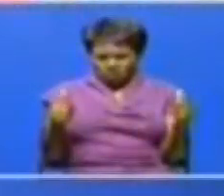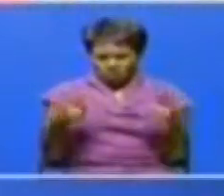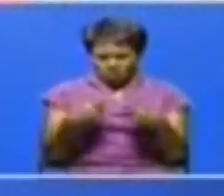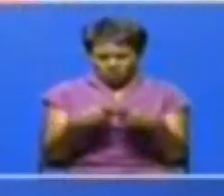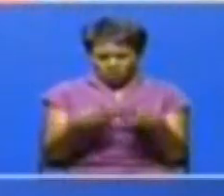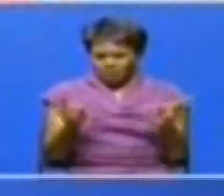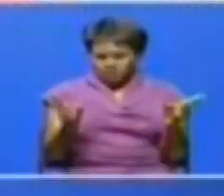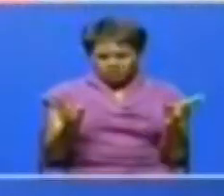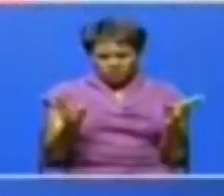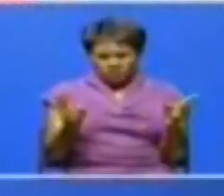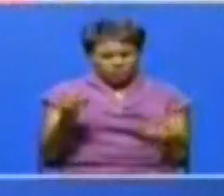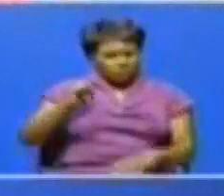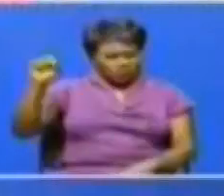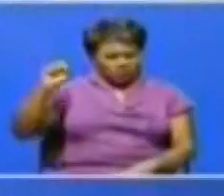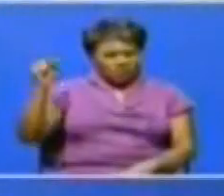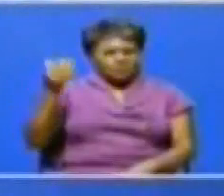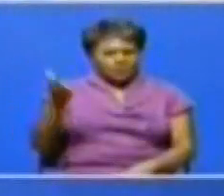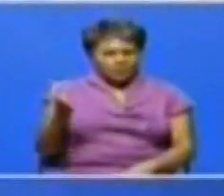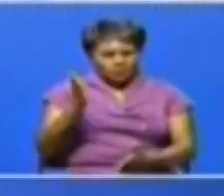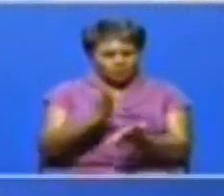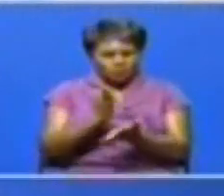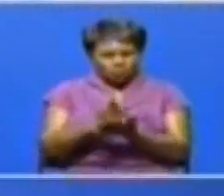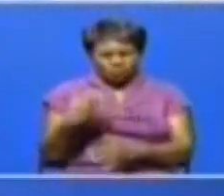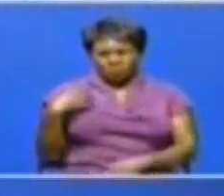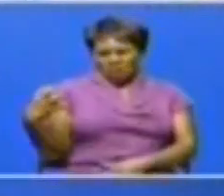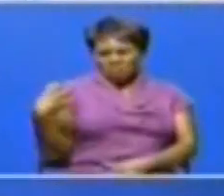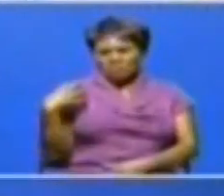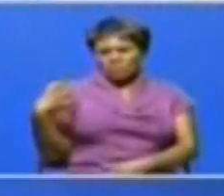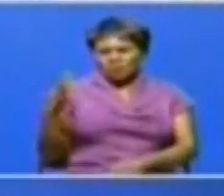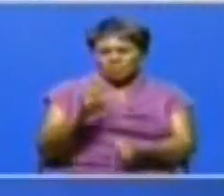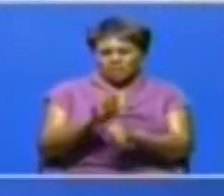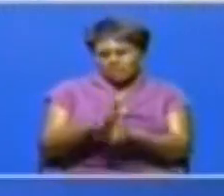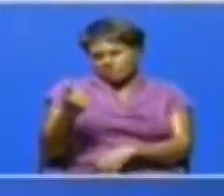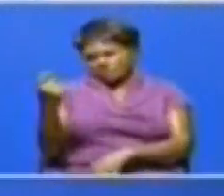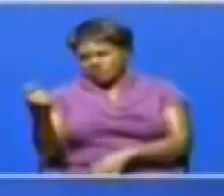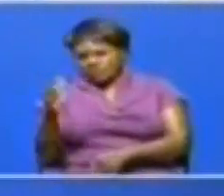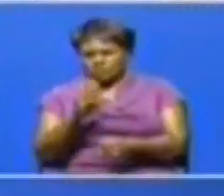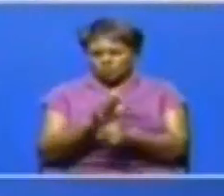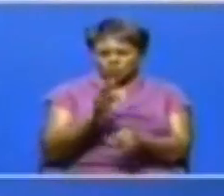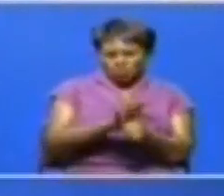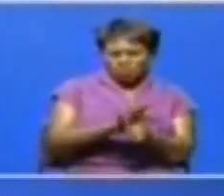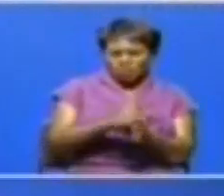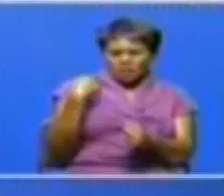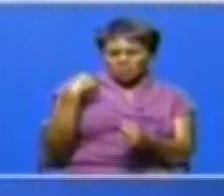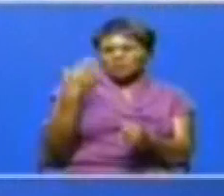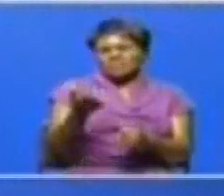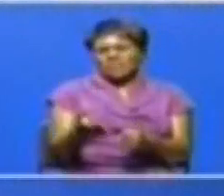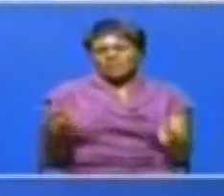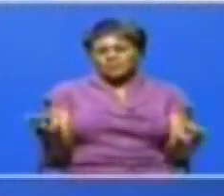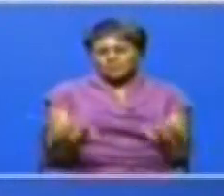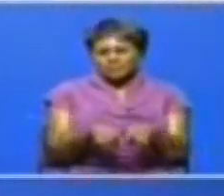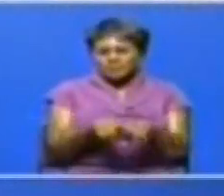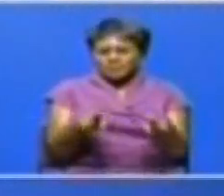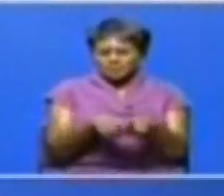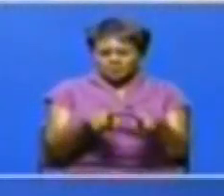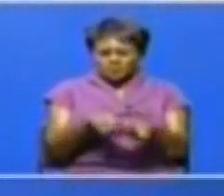ingawa bado siasa zitakuweko na ubabe wa walio wengi na walio wachache, hiyo tyranny of numbers bado itakuweko. Na